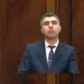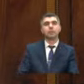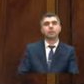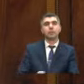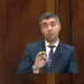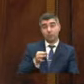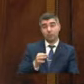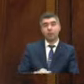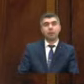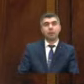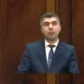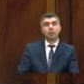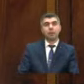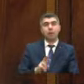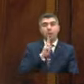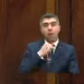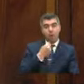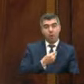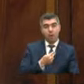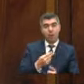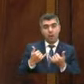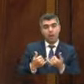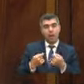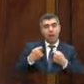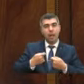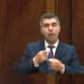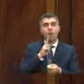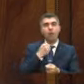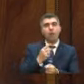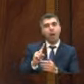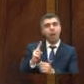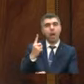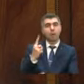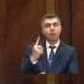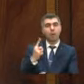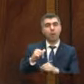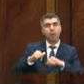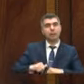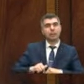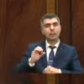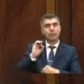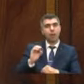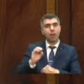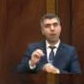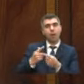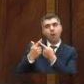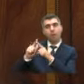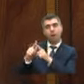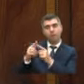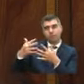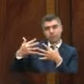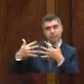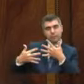وبالمناسبه هذه حكومه عندها رئيس حكومه واحد ووزير دوله والباقي ديال الوزراء